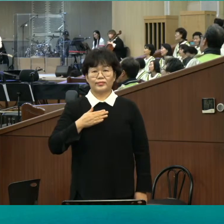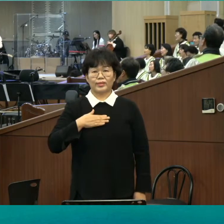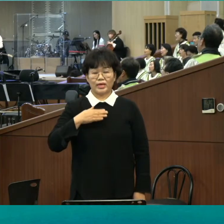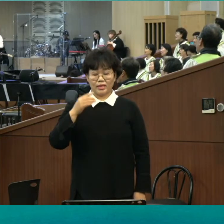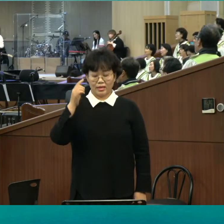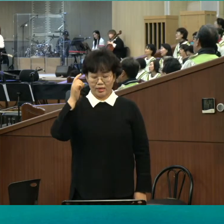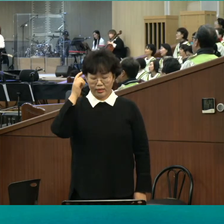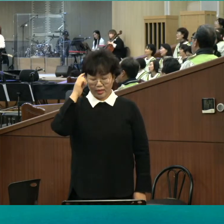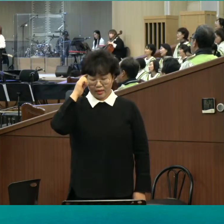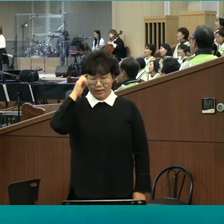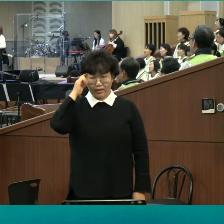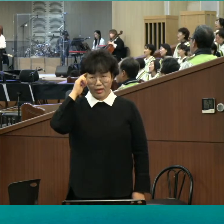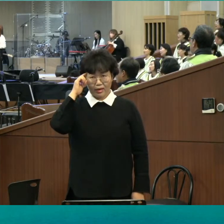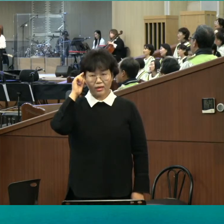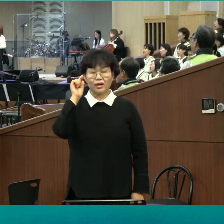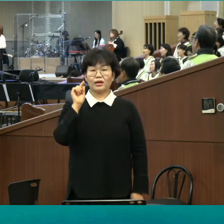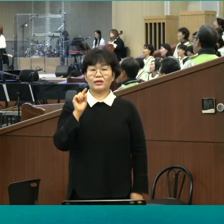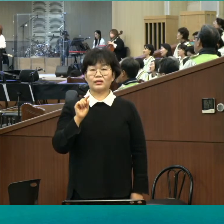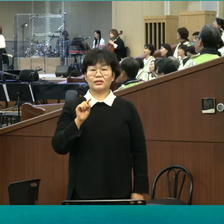나의